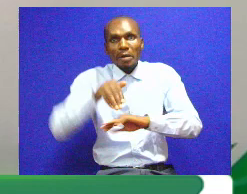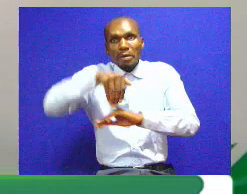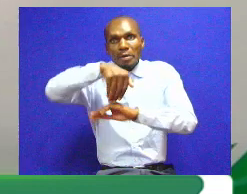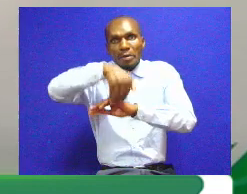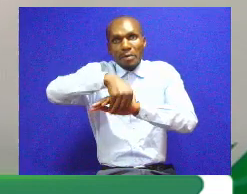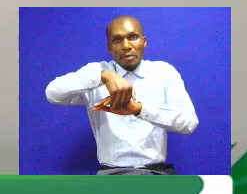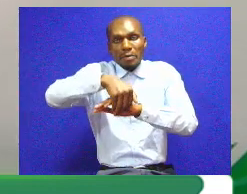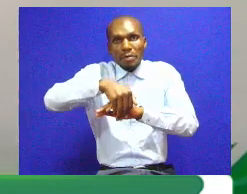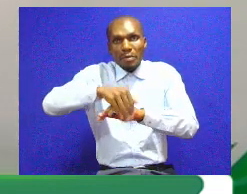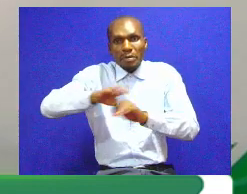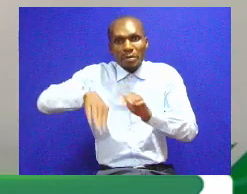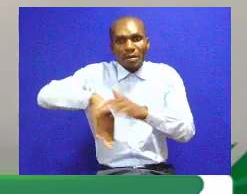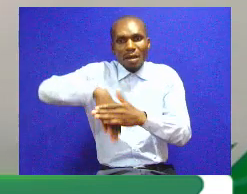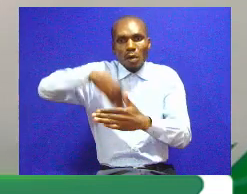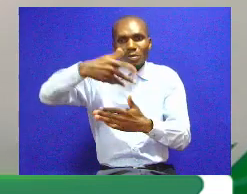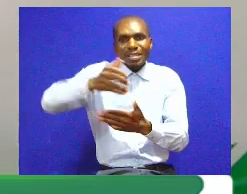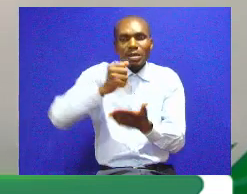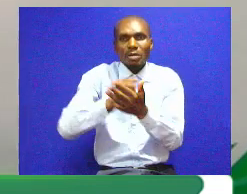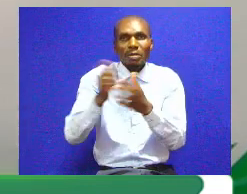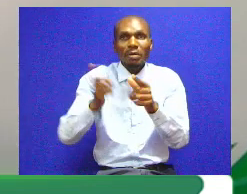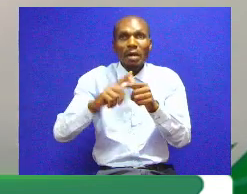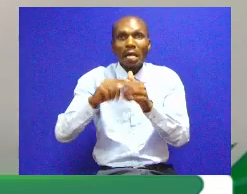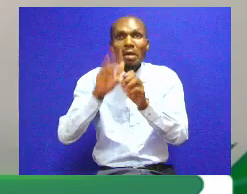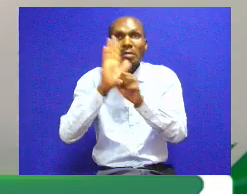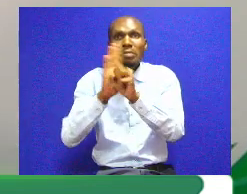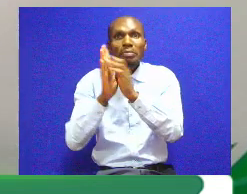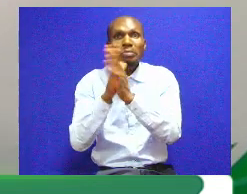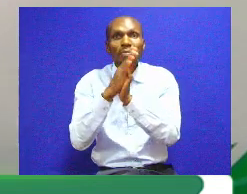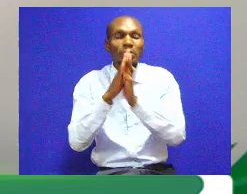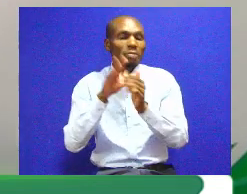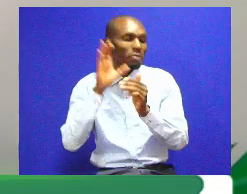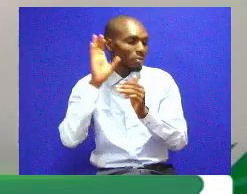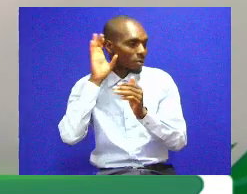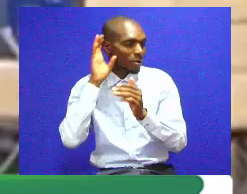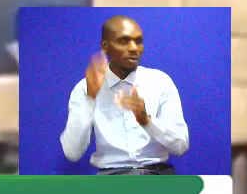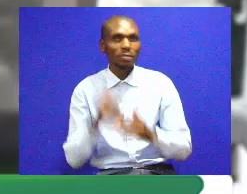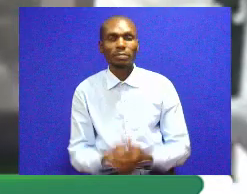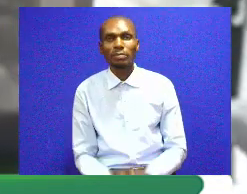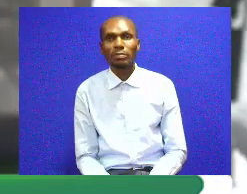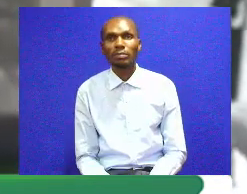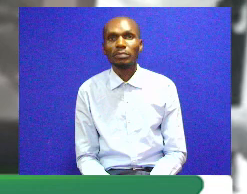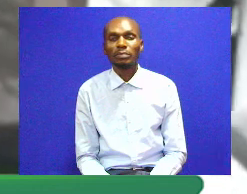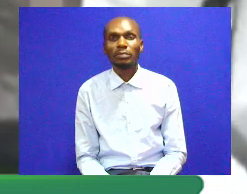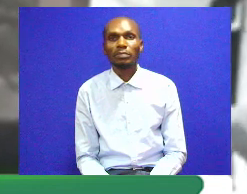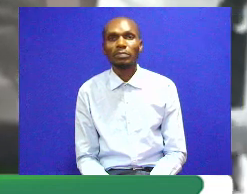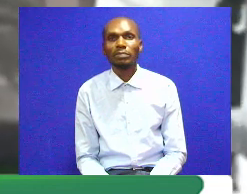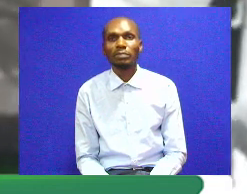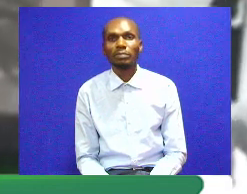ase isko ya bisi yo amange tigate una tuarganiri na Vincent Onyancha.